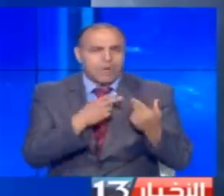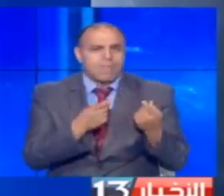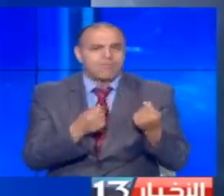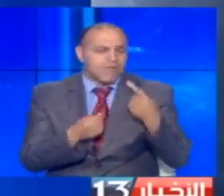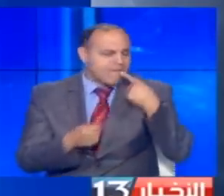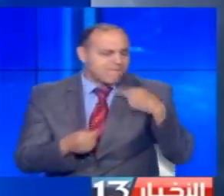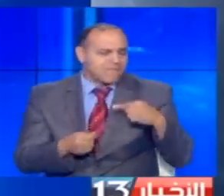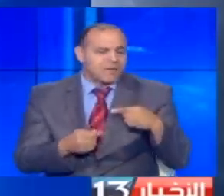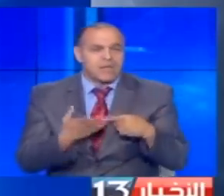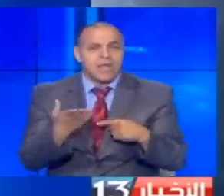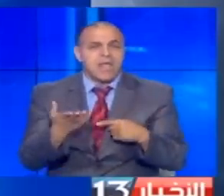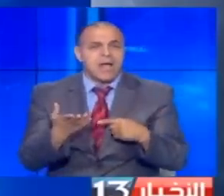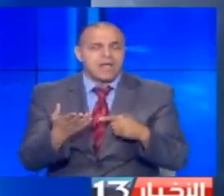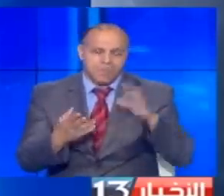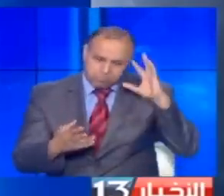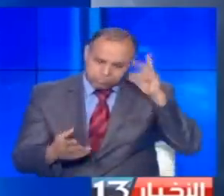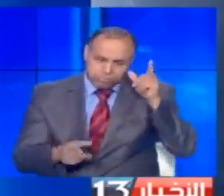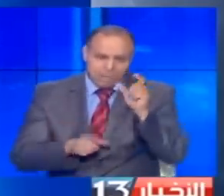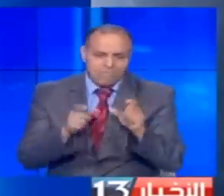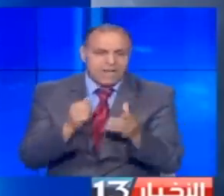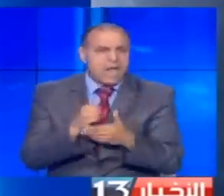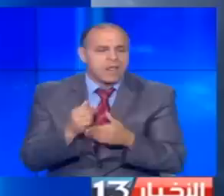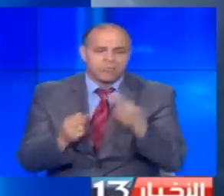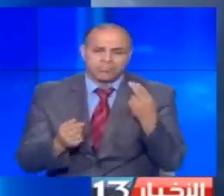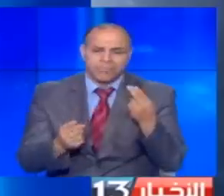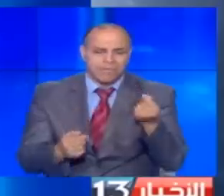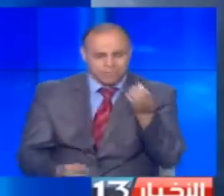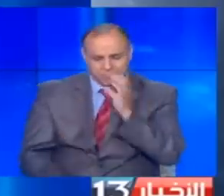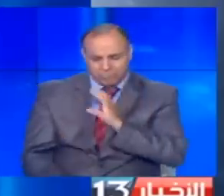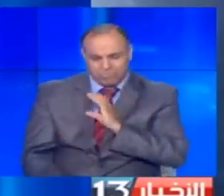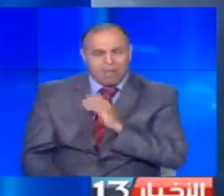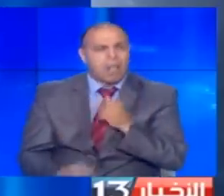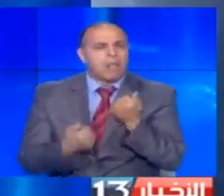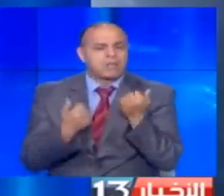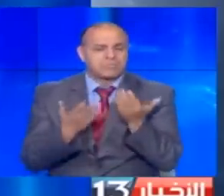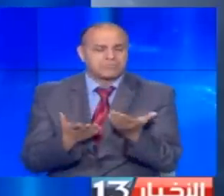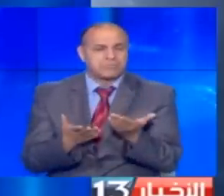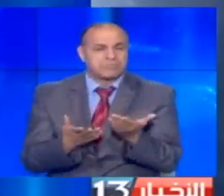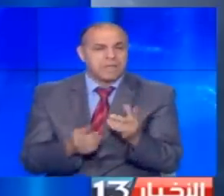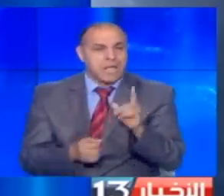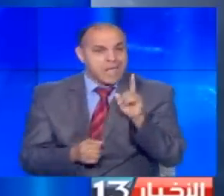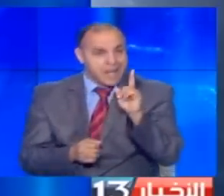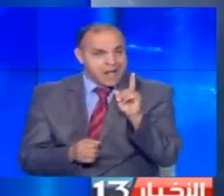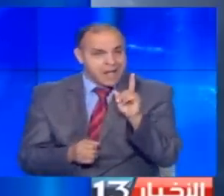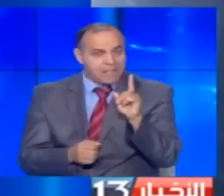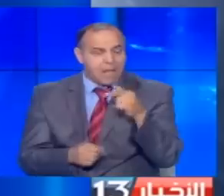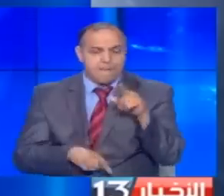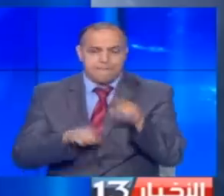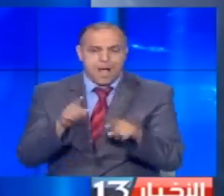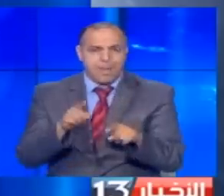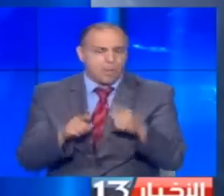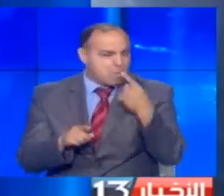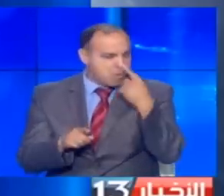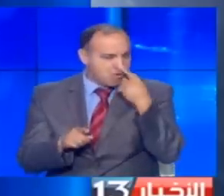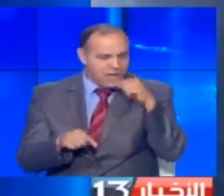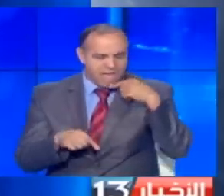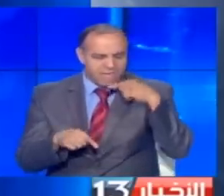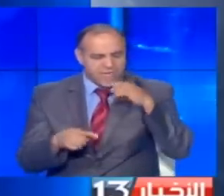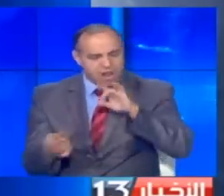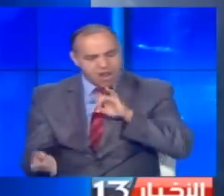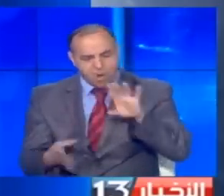في وضعيه جعلت الفلاحه غير قادرين على تغطيه تكاليف الانتاج ما جعل بعضهم يهددون بمقاطعه